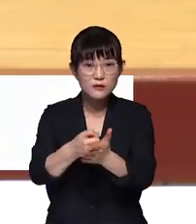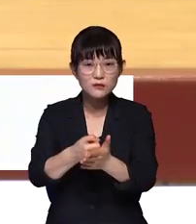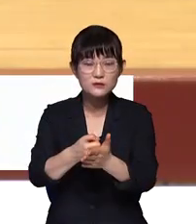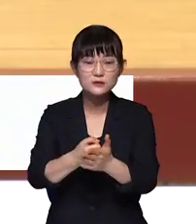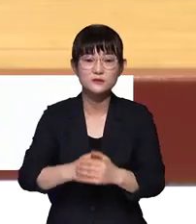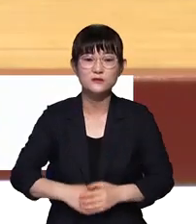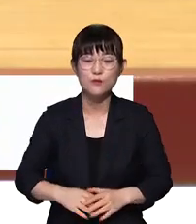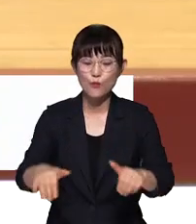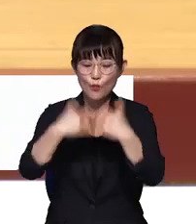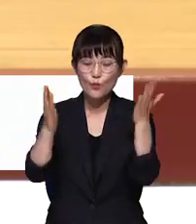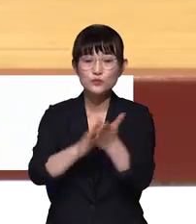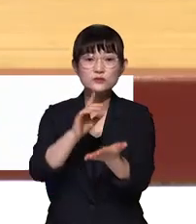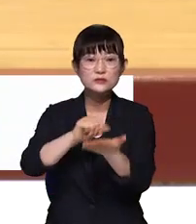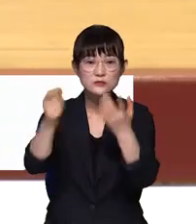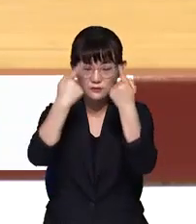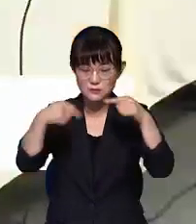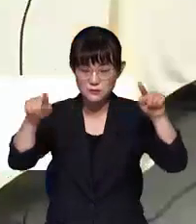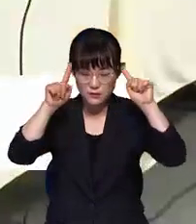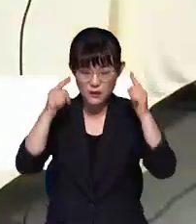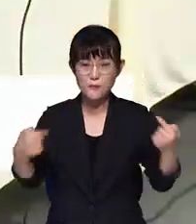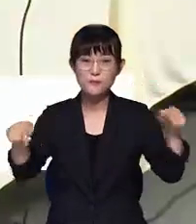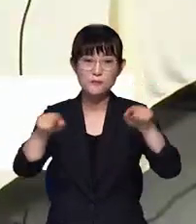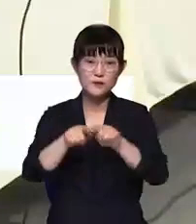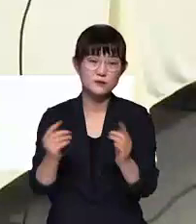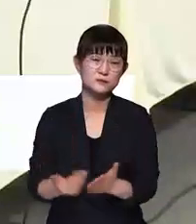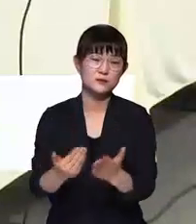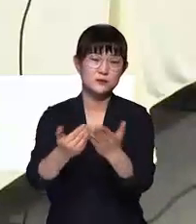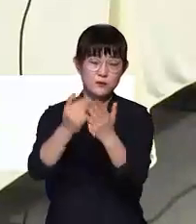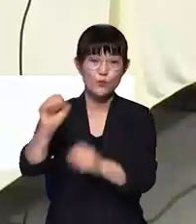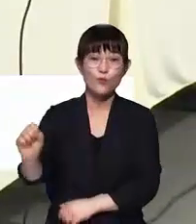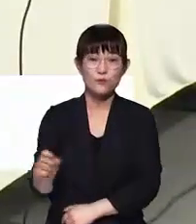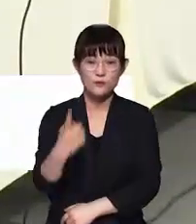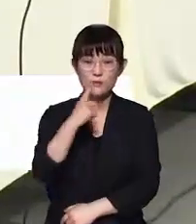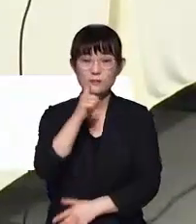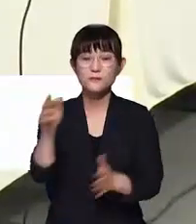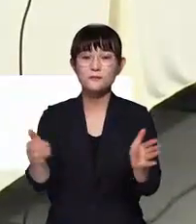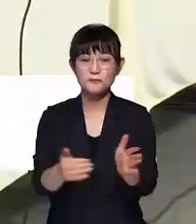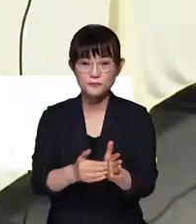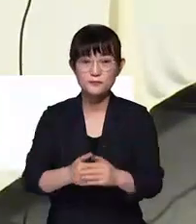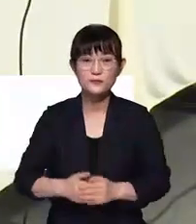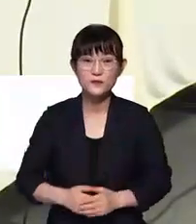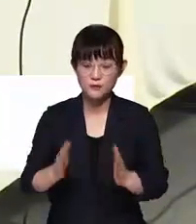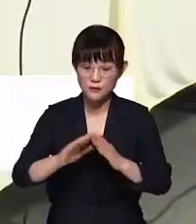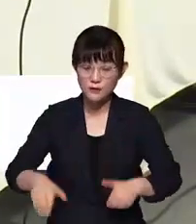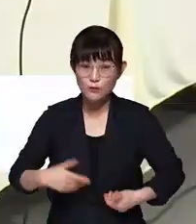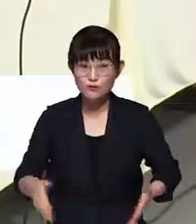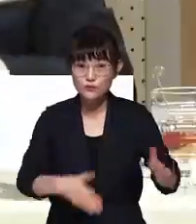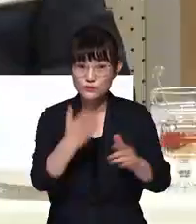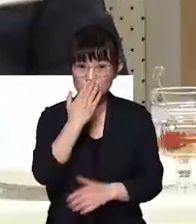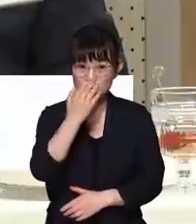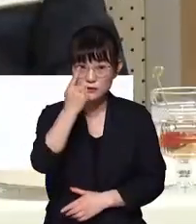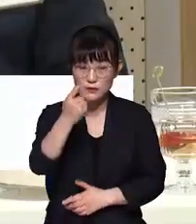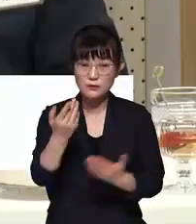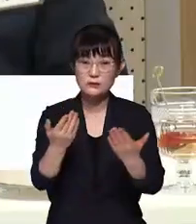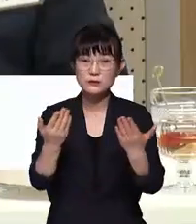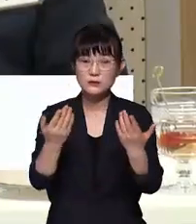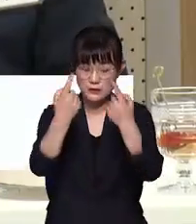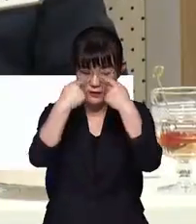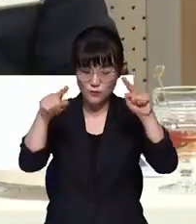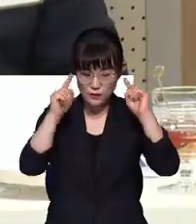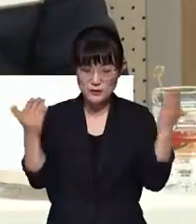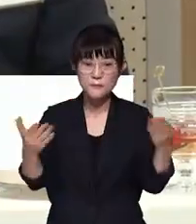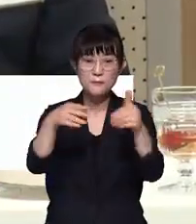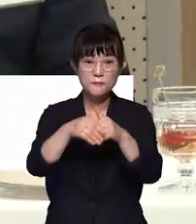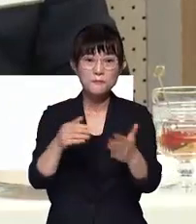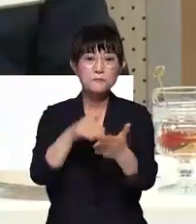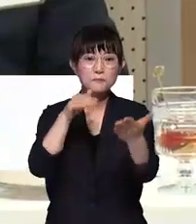관내 모든 지역 대학이 동반 성장하는 기폭제가 될 것이라고 말했습니다. 전남도는 순천대와 업무 협약을 체결하고